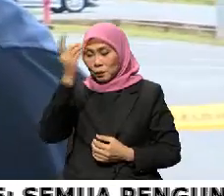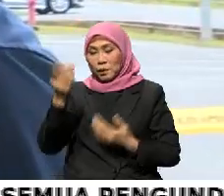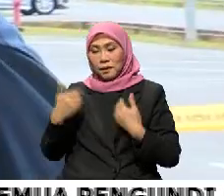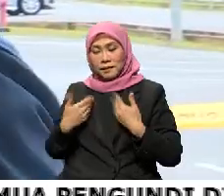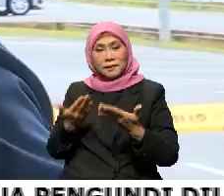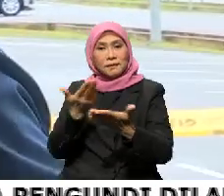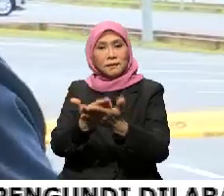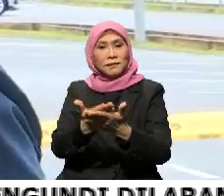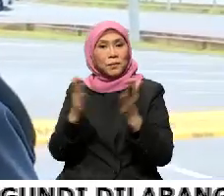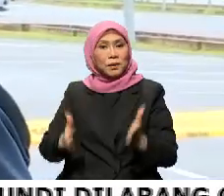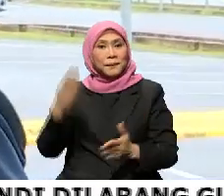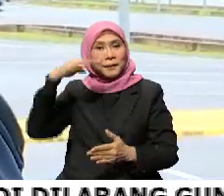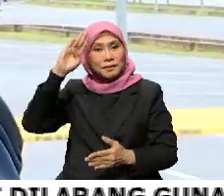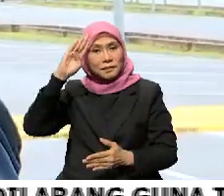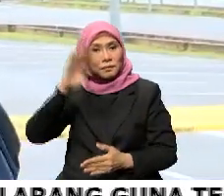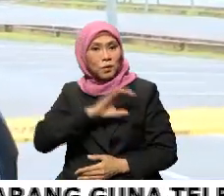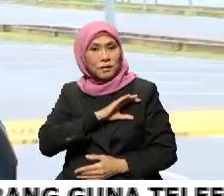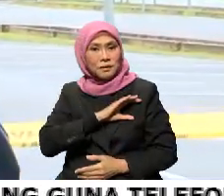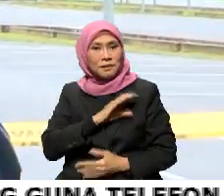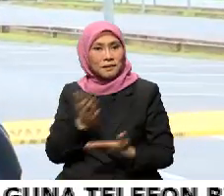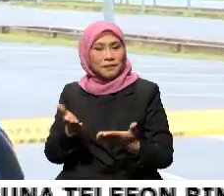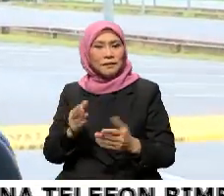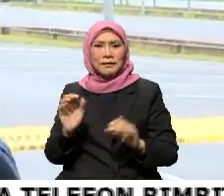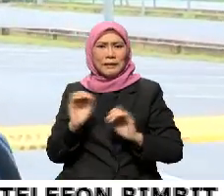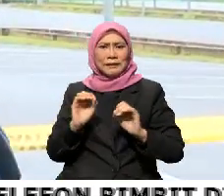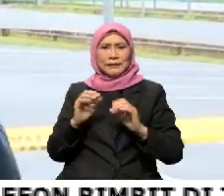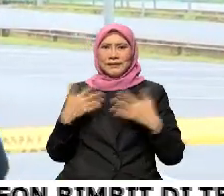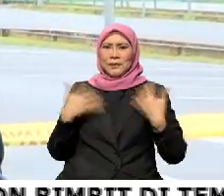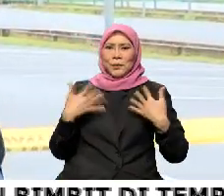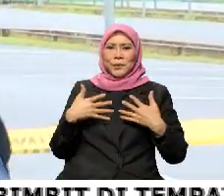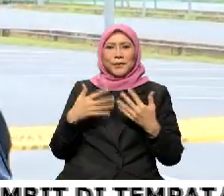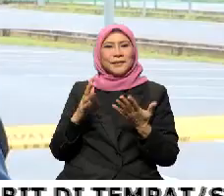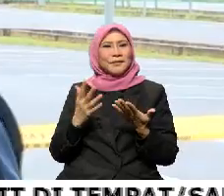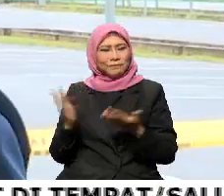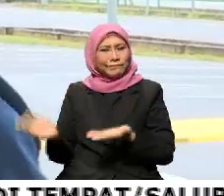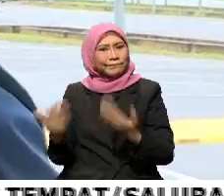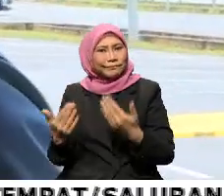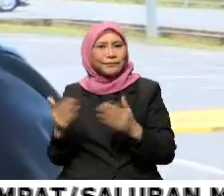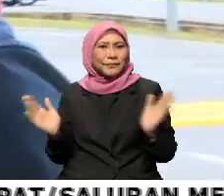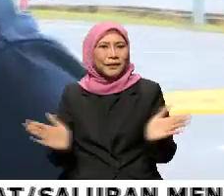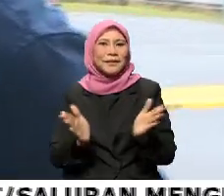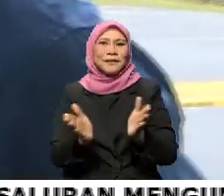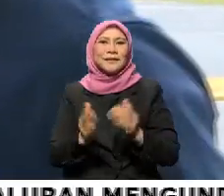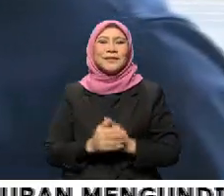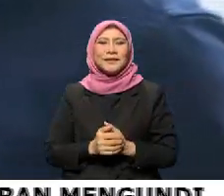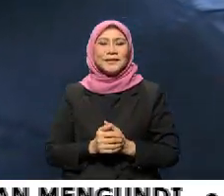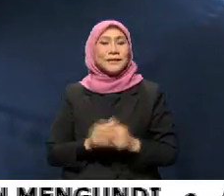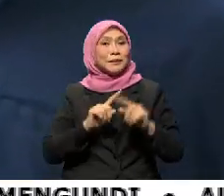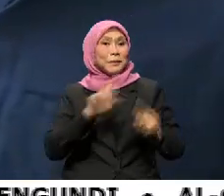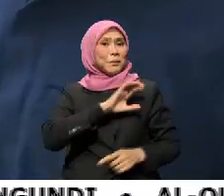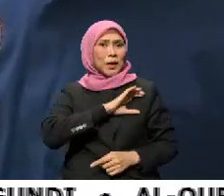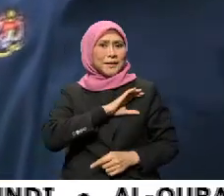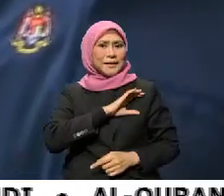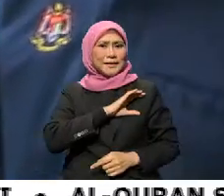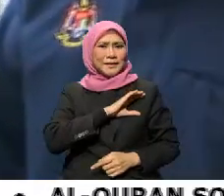kepada warga polis khususnya anggota polis untuk tidak rasa takut dan gentar mengundi pada hari ini? Rasanya pihak polis